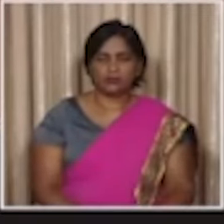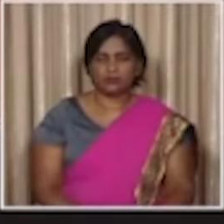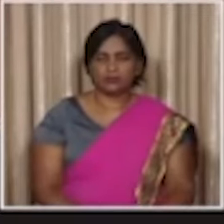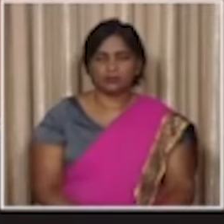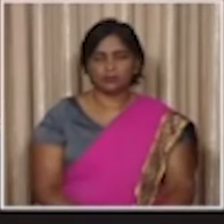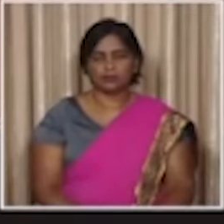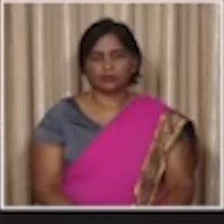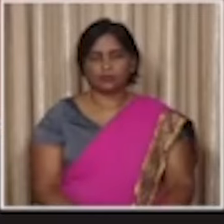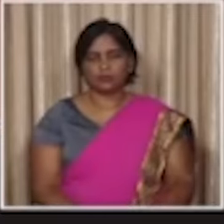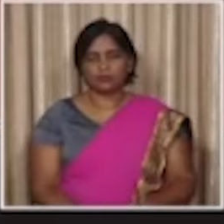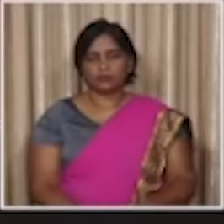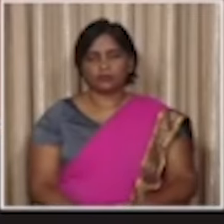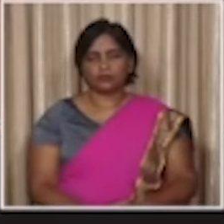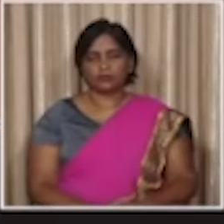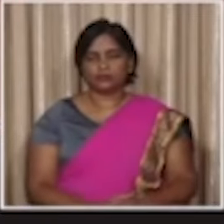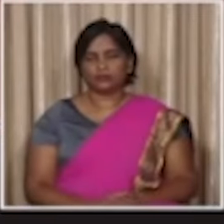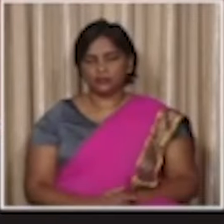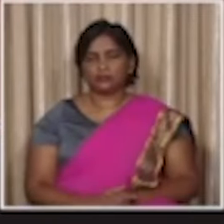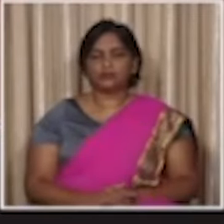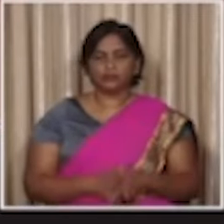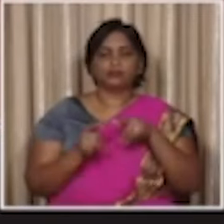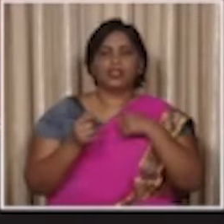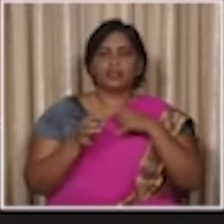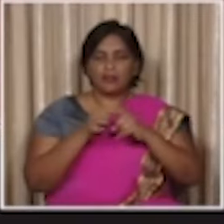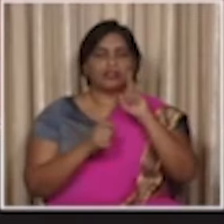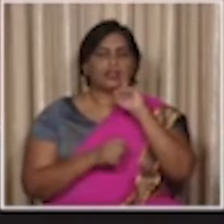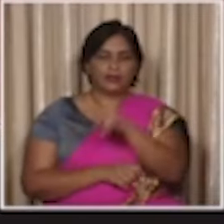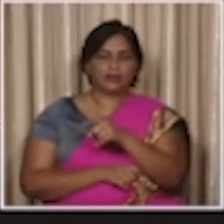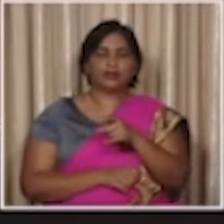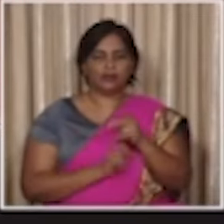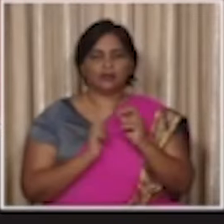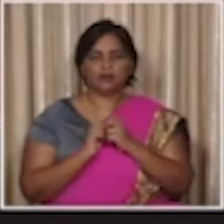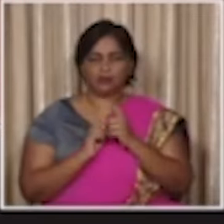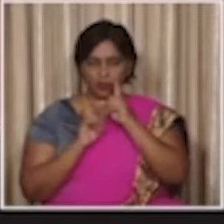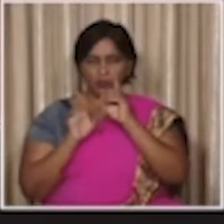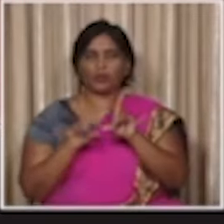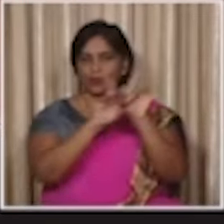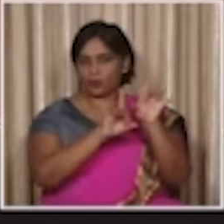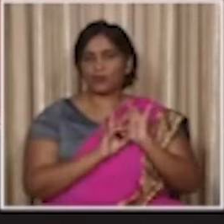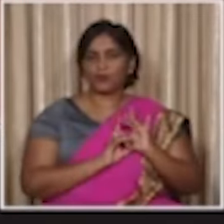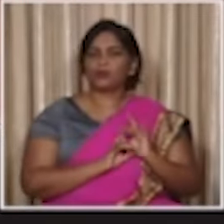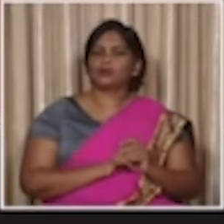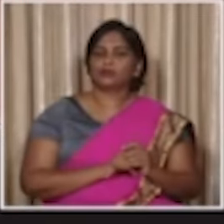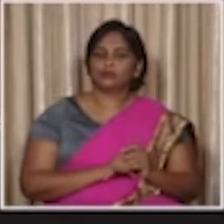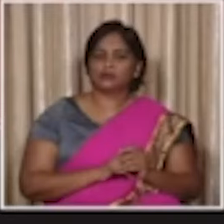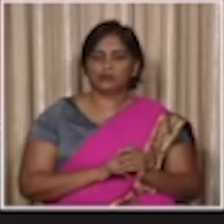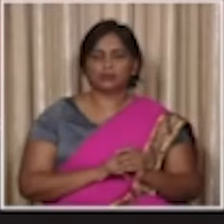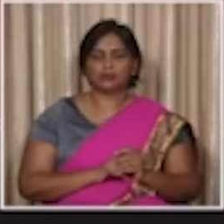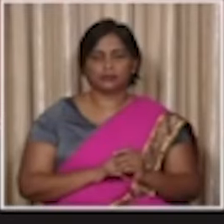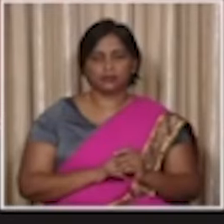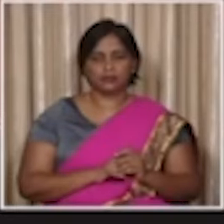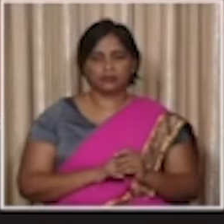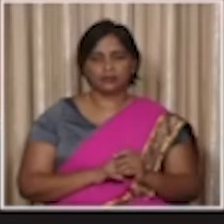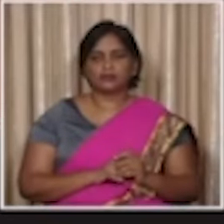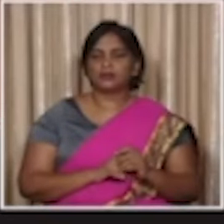ගරු කතානායකතුමනි, මේ ගැටලුව තමයි අපේ සුමිත් මන්ත්‍රීතුමා ඉදිරිපත් කරපු ගැටලුවම තමයි මටත් තිබුණේ. ඔබතුමාගේ පැහැදිලි කිරීම අපි